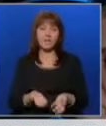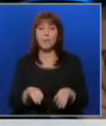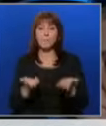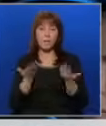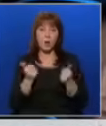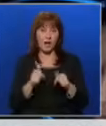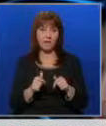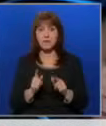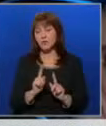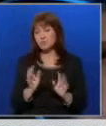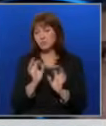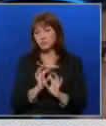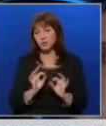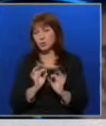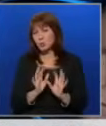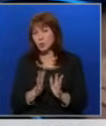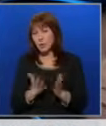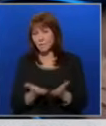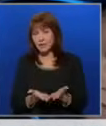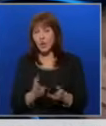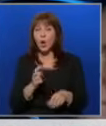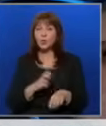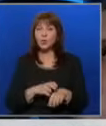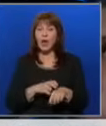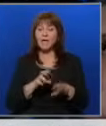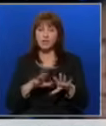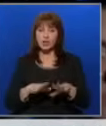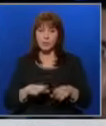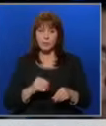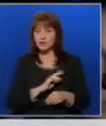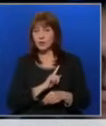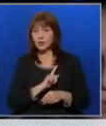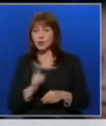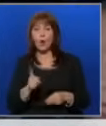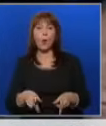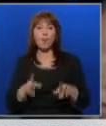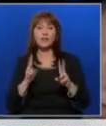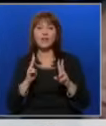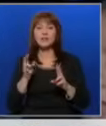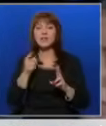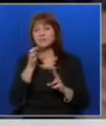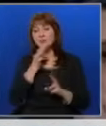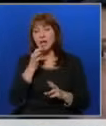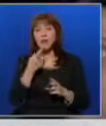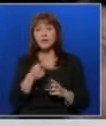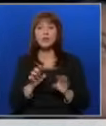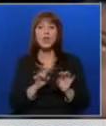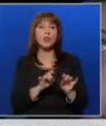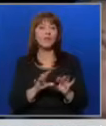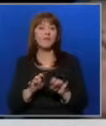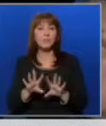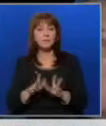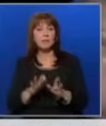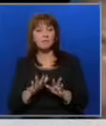това. Не е нищо особено. Господин Доган ще поеме до конференция. Няма други новини реално. Някъде предполагам,